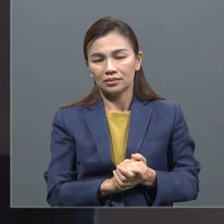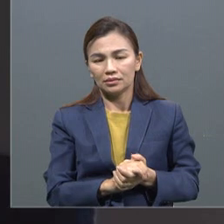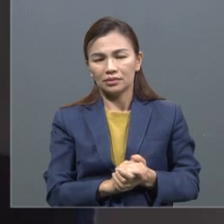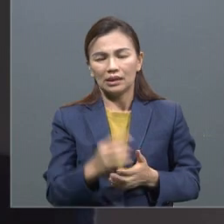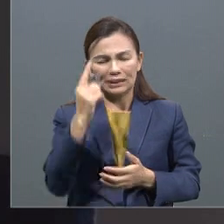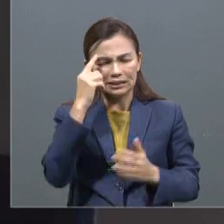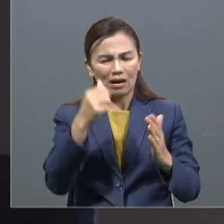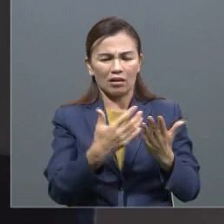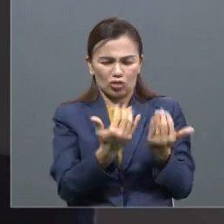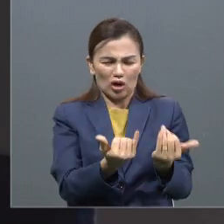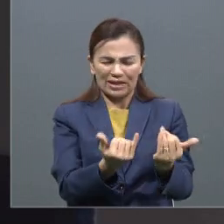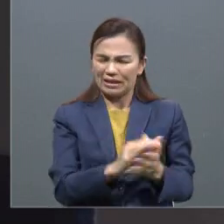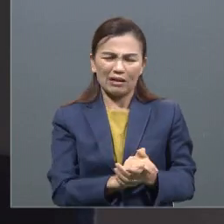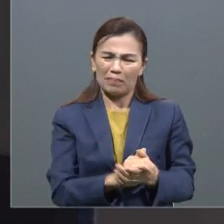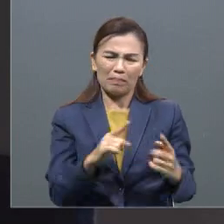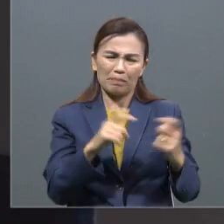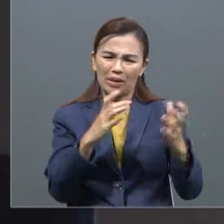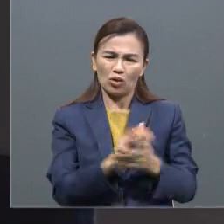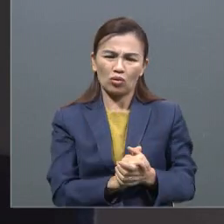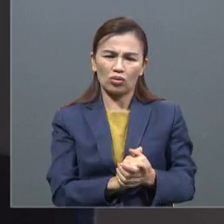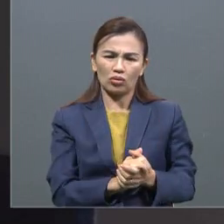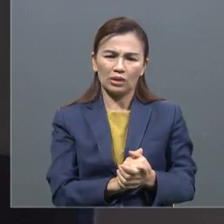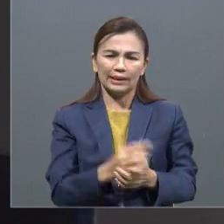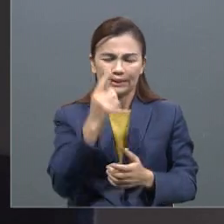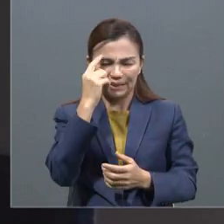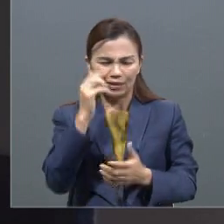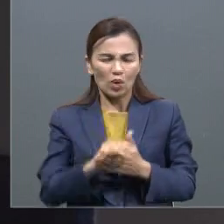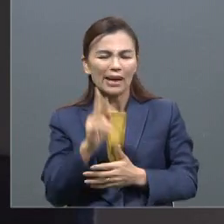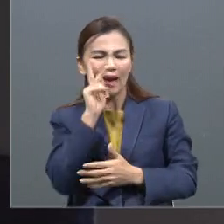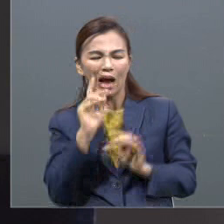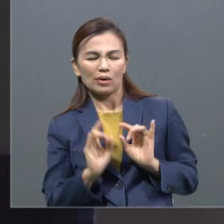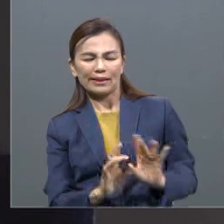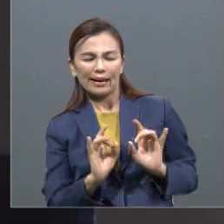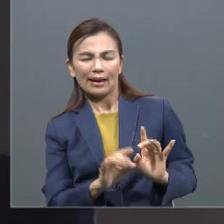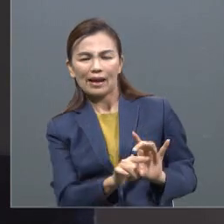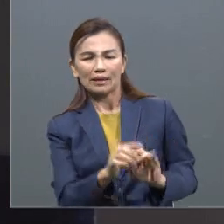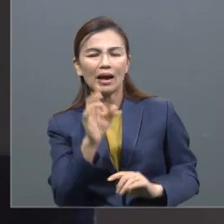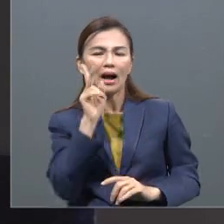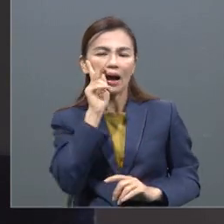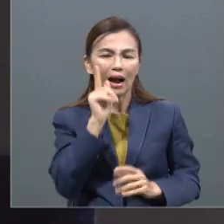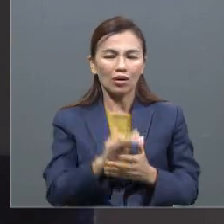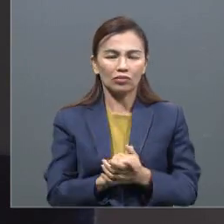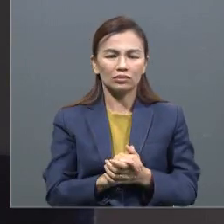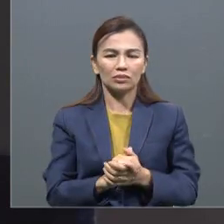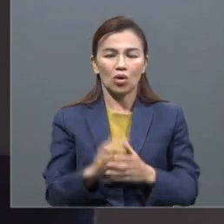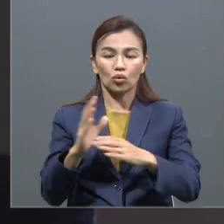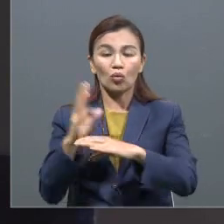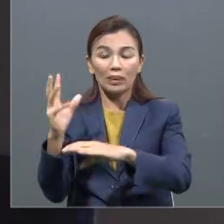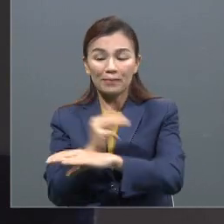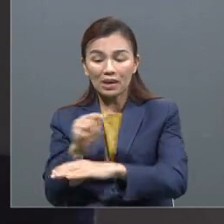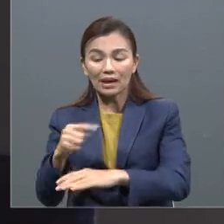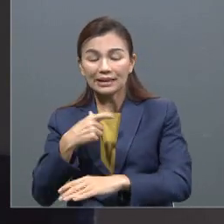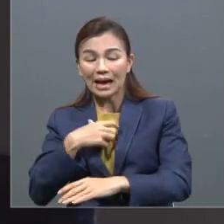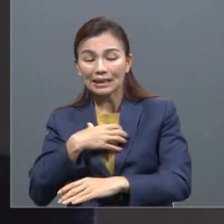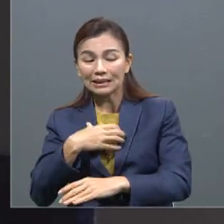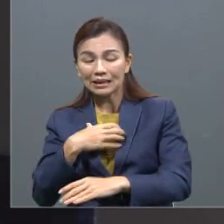ไม่น่าจะมีการปรับในช่วงนี้เอาตรงๆนะครับมันจะเป็นการสร้างกระแสนะครับคงจะเป็นเรื่องพรรคที่เขายังขาดอยู่น